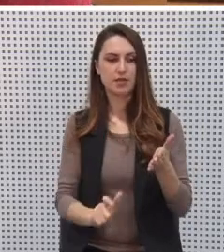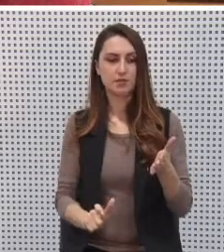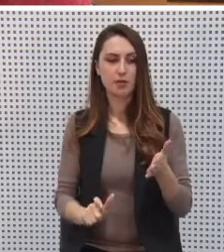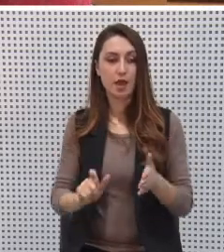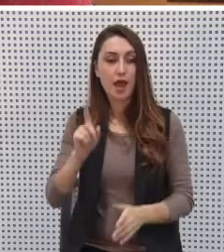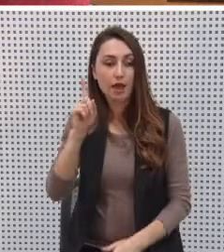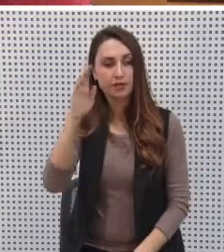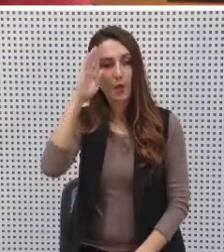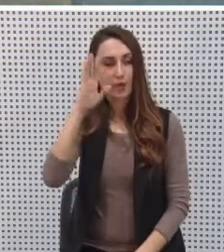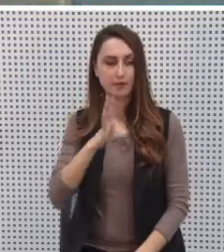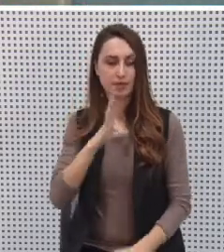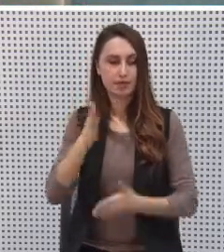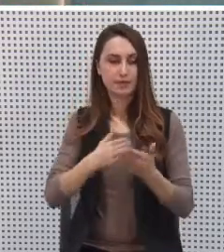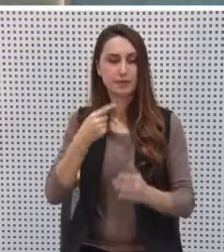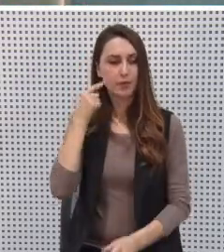Хотя он был совсем глухой.